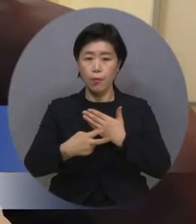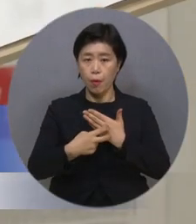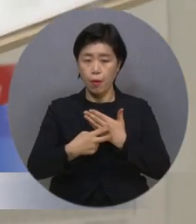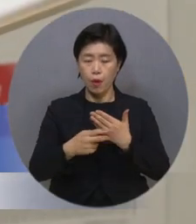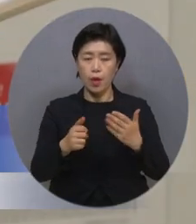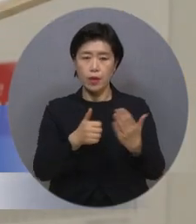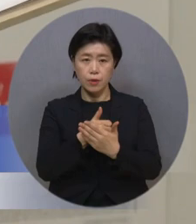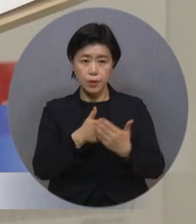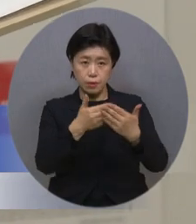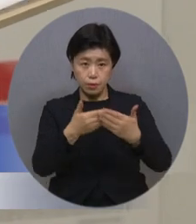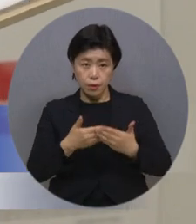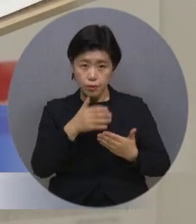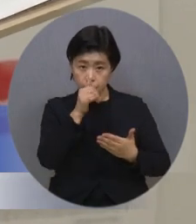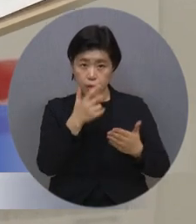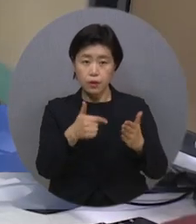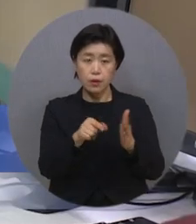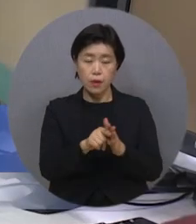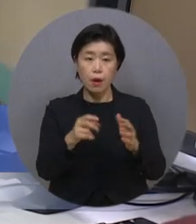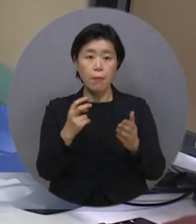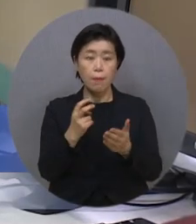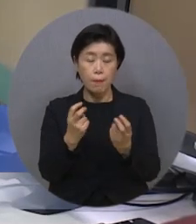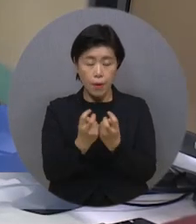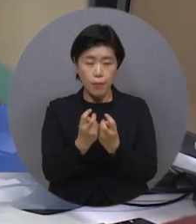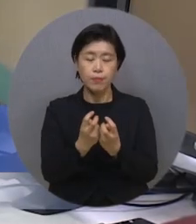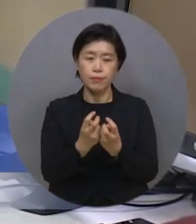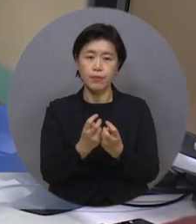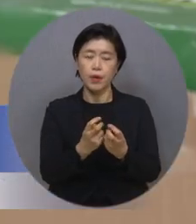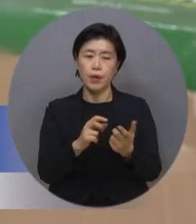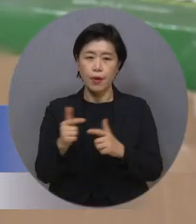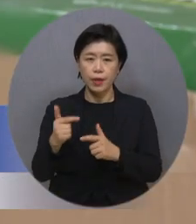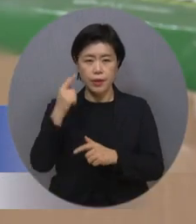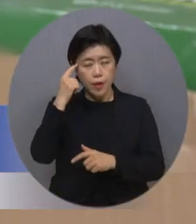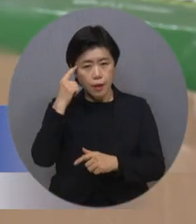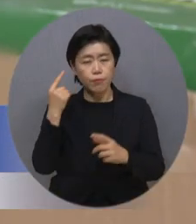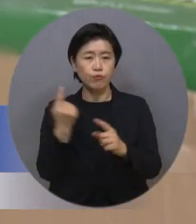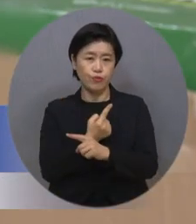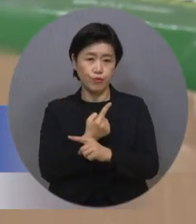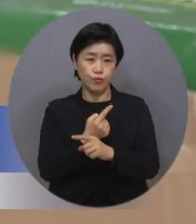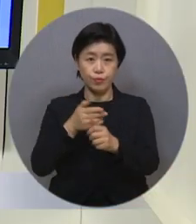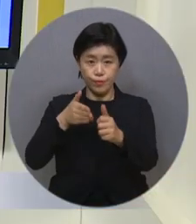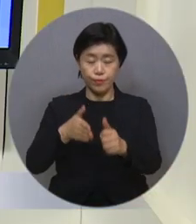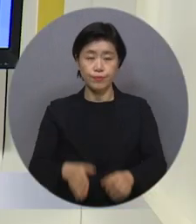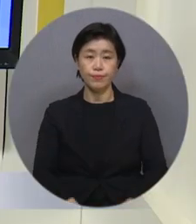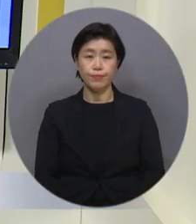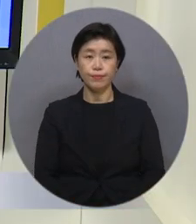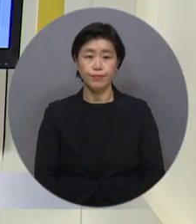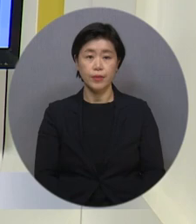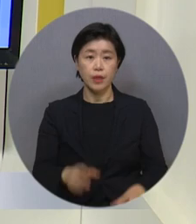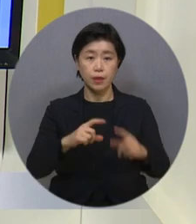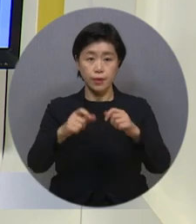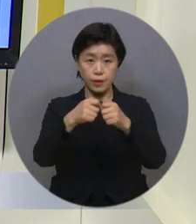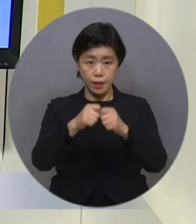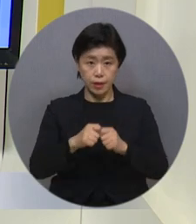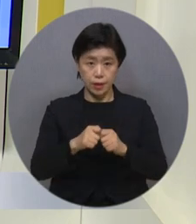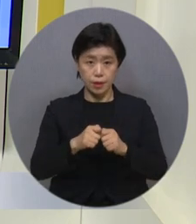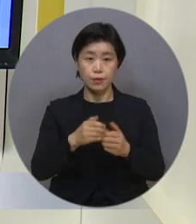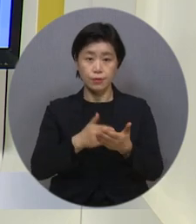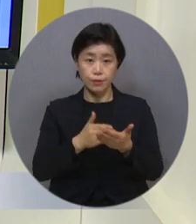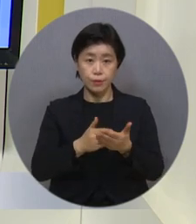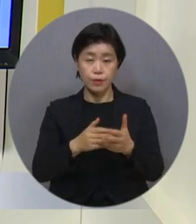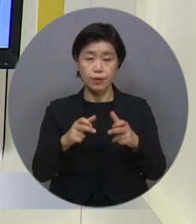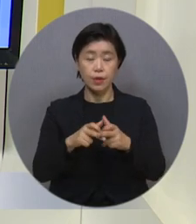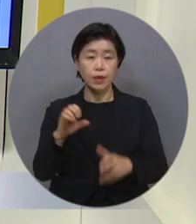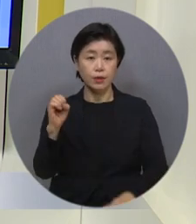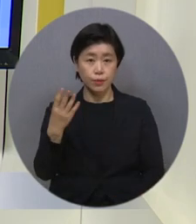있도록 금번 개정 발휘하니 국회 본회의에서 통과될 수 있기를 바랍니다 더 자세한 뉴스는